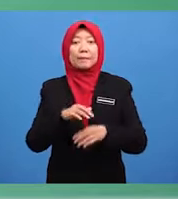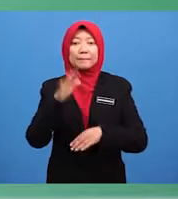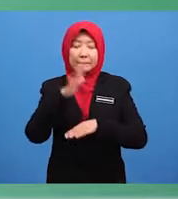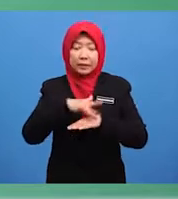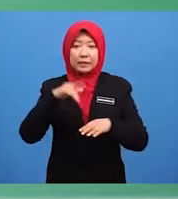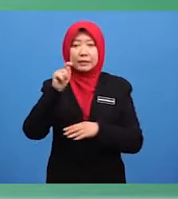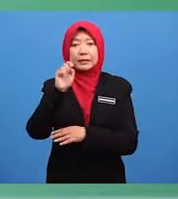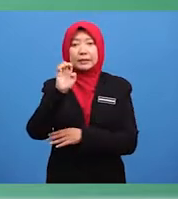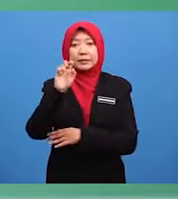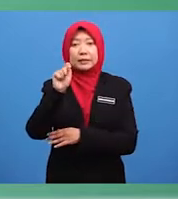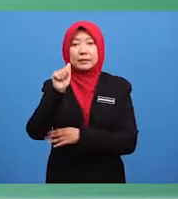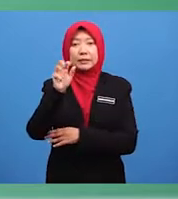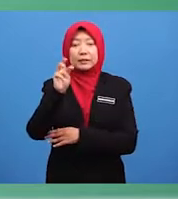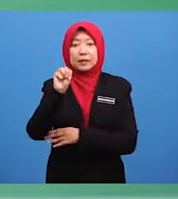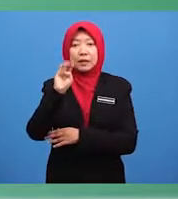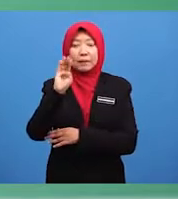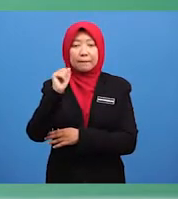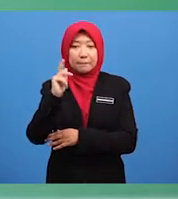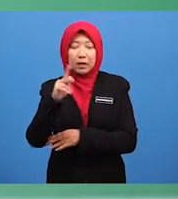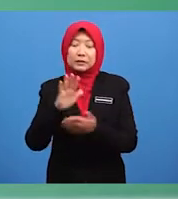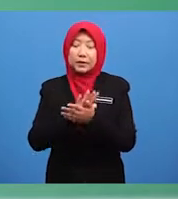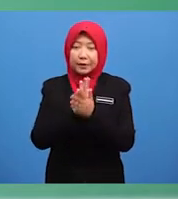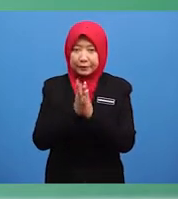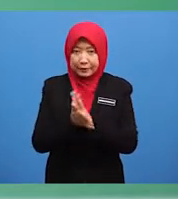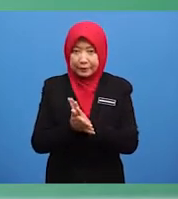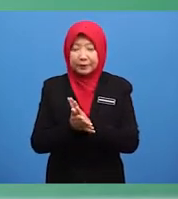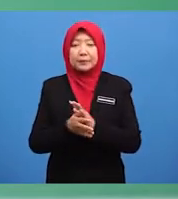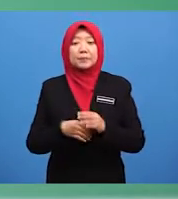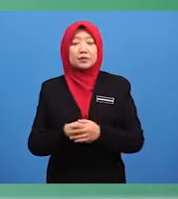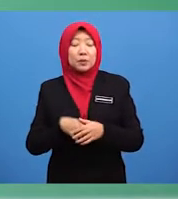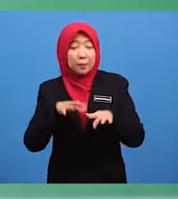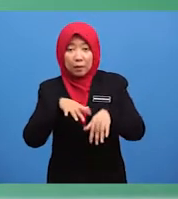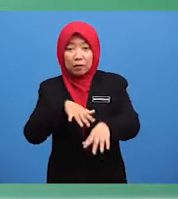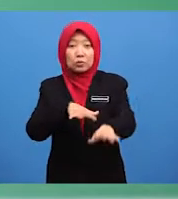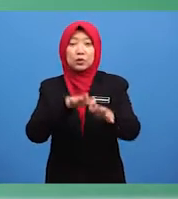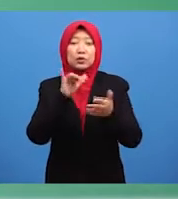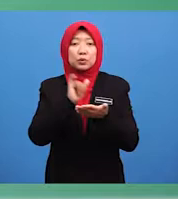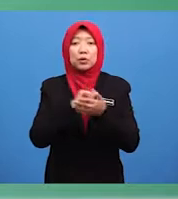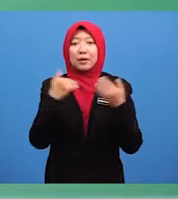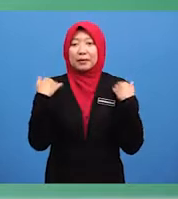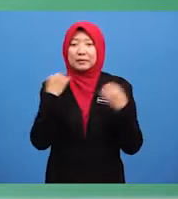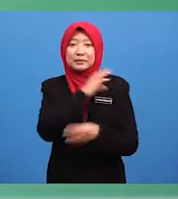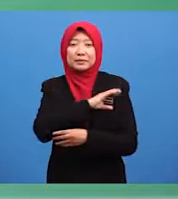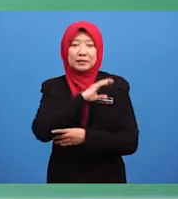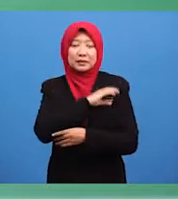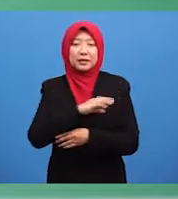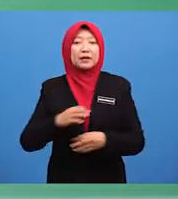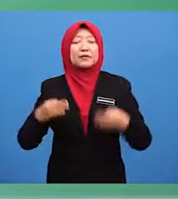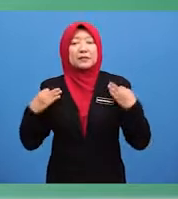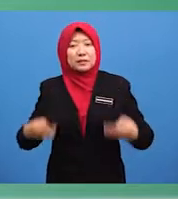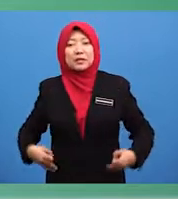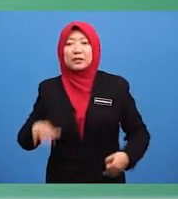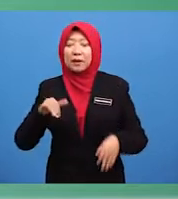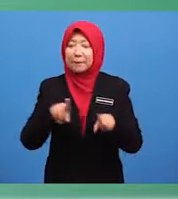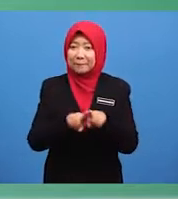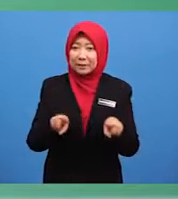sebagai tertambak. Jadi, di sepanjang peringkat aliran sungai mempunyai ciri fizikal yang